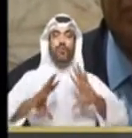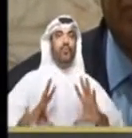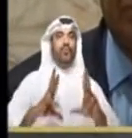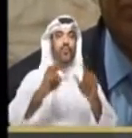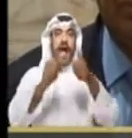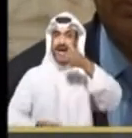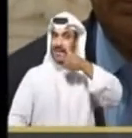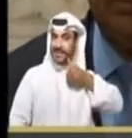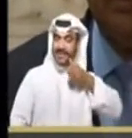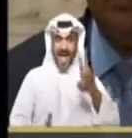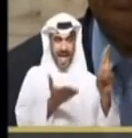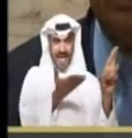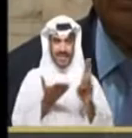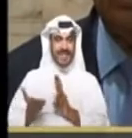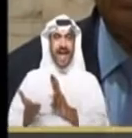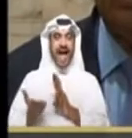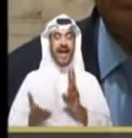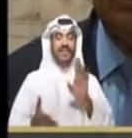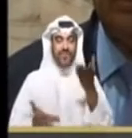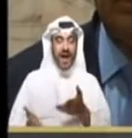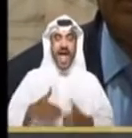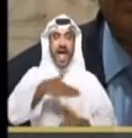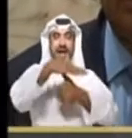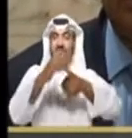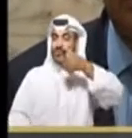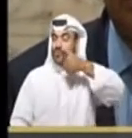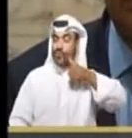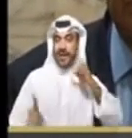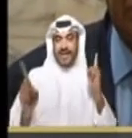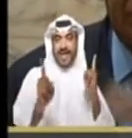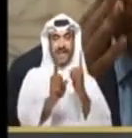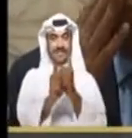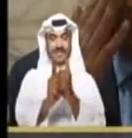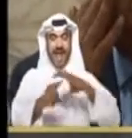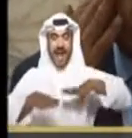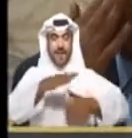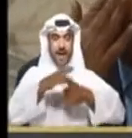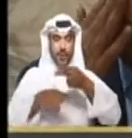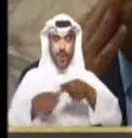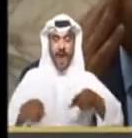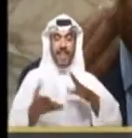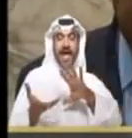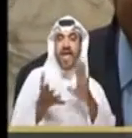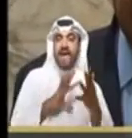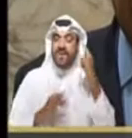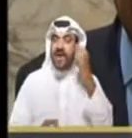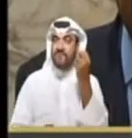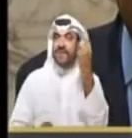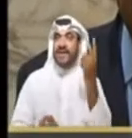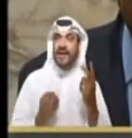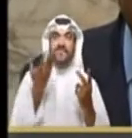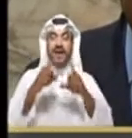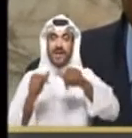أيضا زيارة فخامة الرئيس لدولة الكويت ولقائه بسيدي صاحب السمو كانت فرصة لتبادل وجهات النظر حول